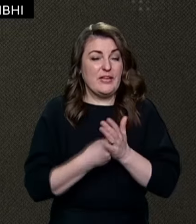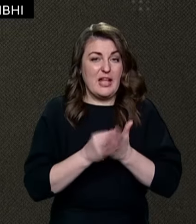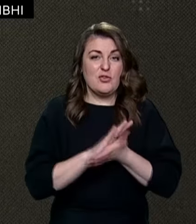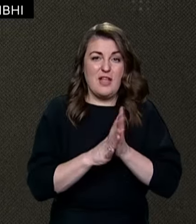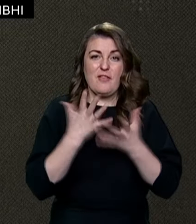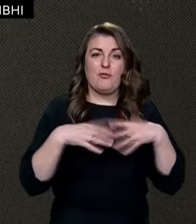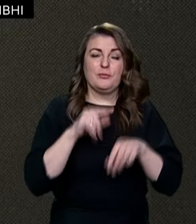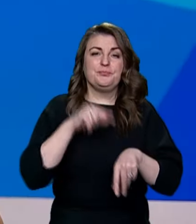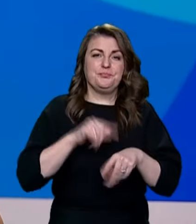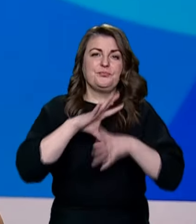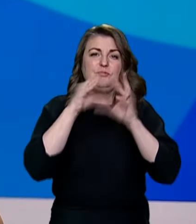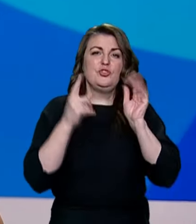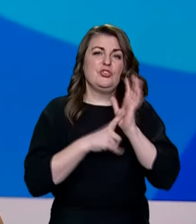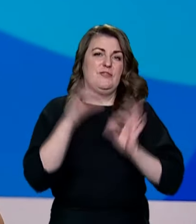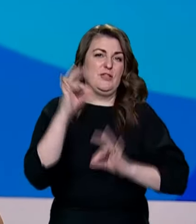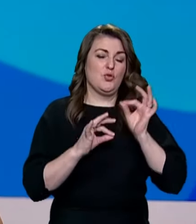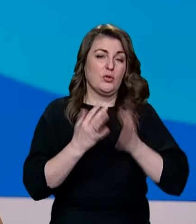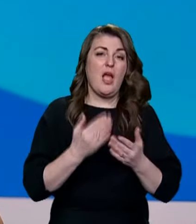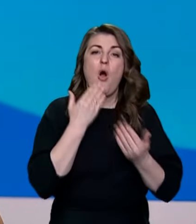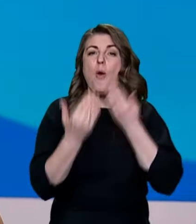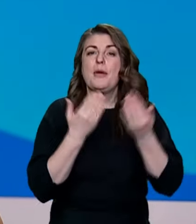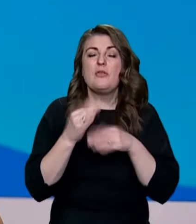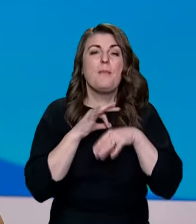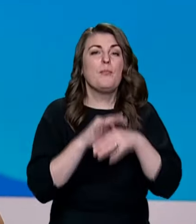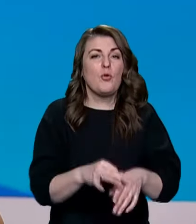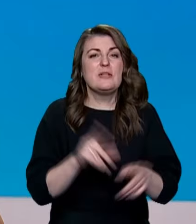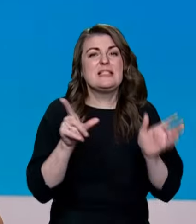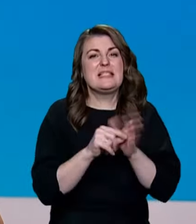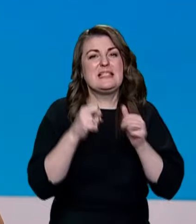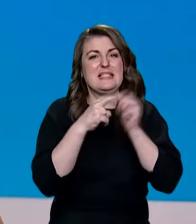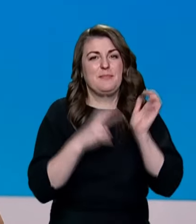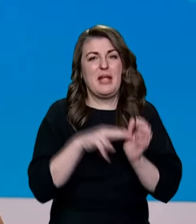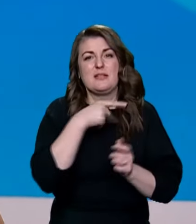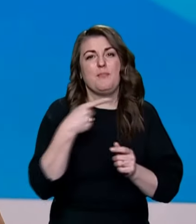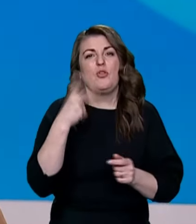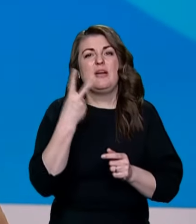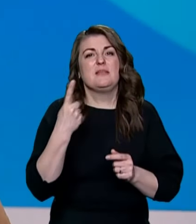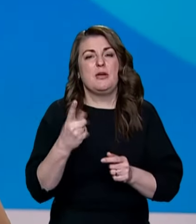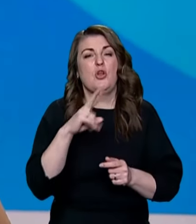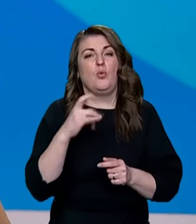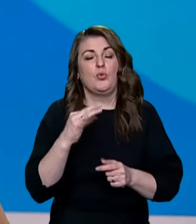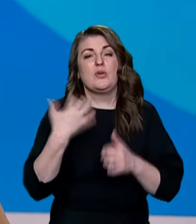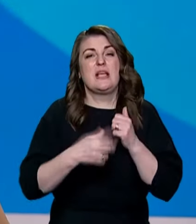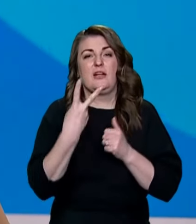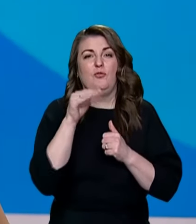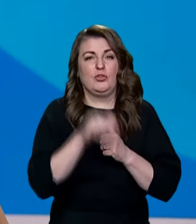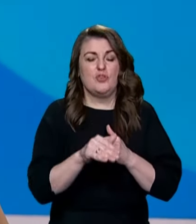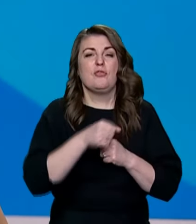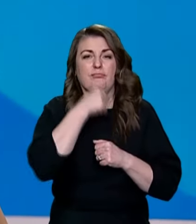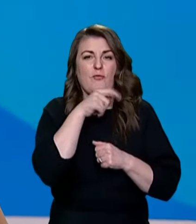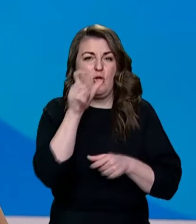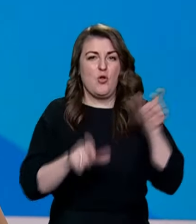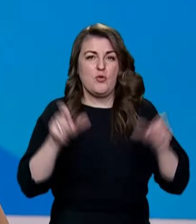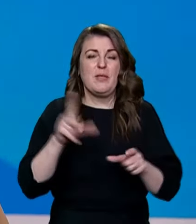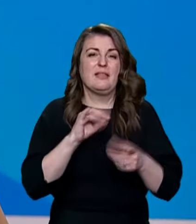стану в родинах відчули загалом 6%. Опитування проводилося з 17 по 21 лютого серед 2000 повнолітніх